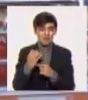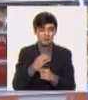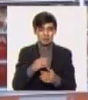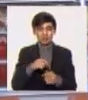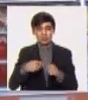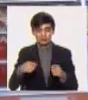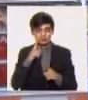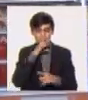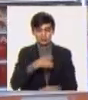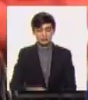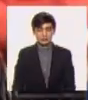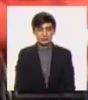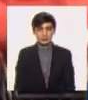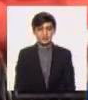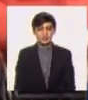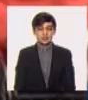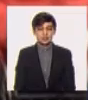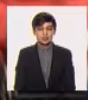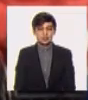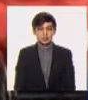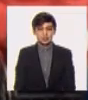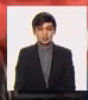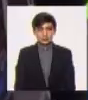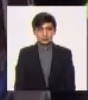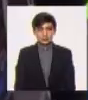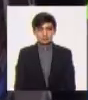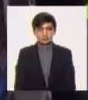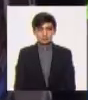не будет. Бахром Абдуллаев, Виталий Зайнтинов, Информбюро, Шымкент.